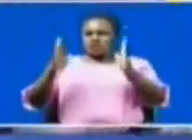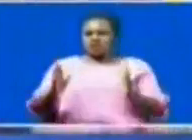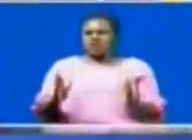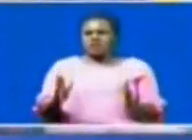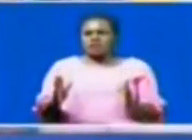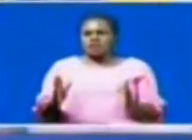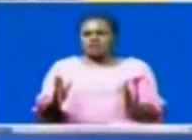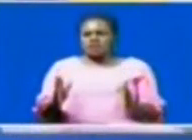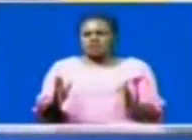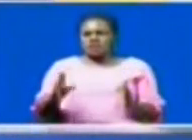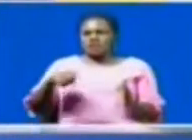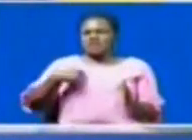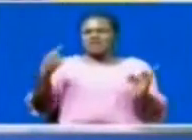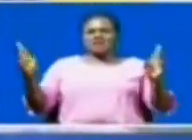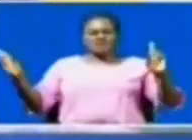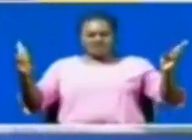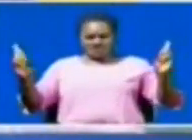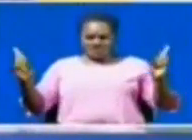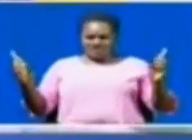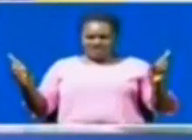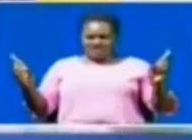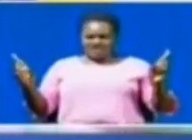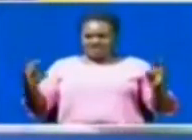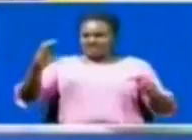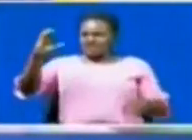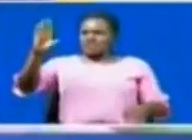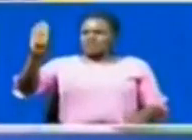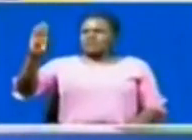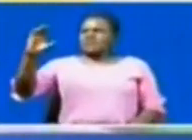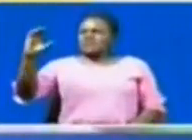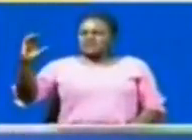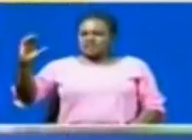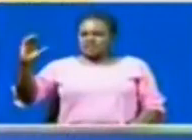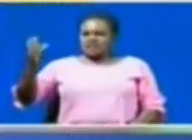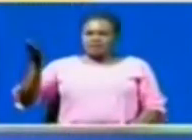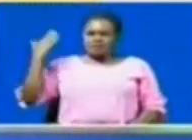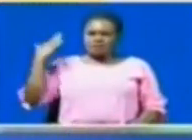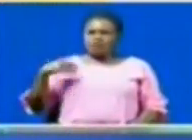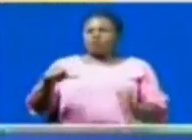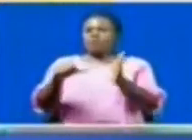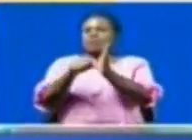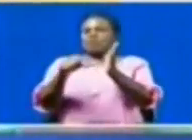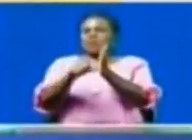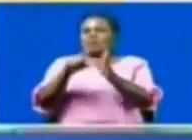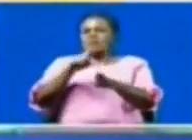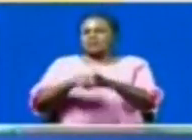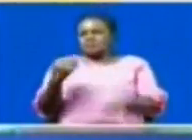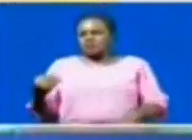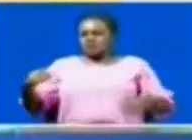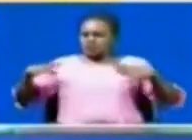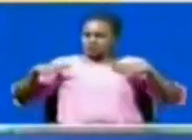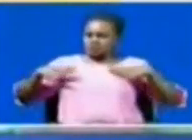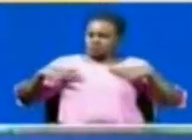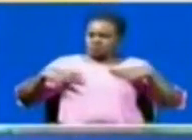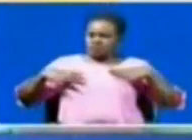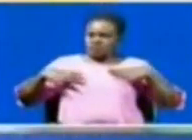Good Testimony, we are very ready, especially with the CBC, which had actually brought a problem when the children on holiday,